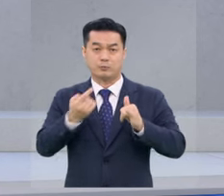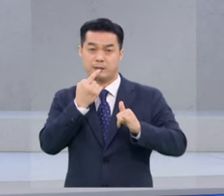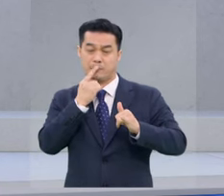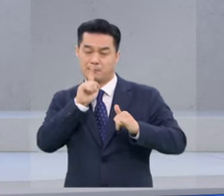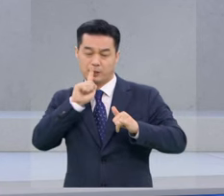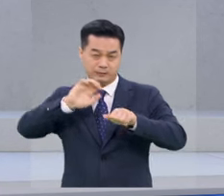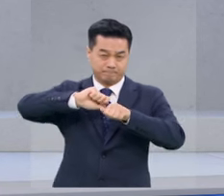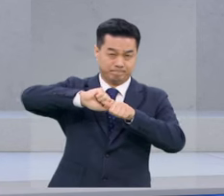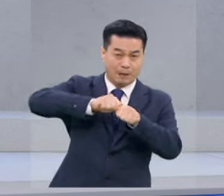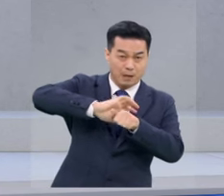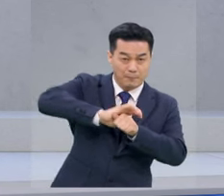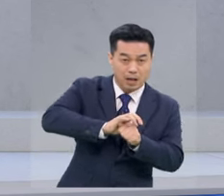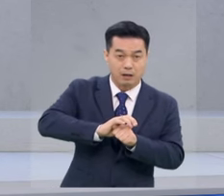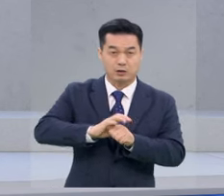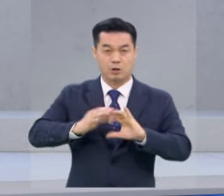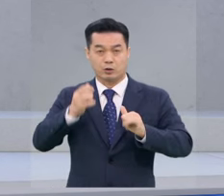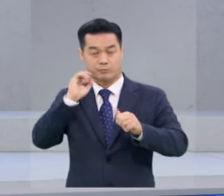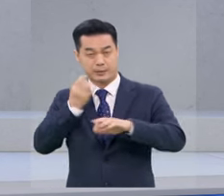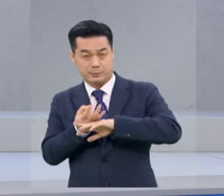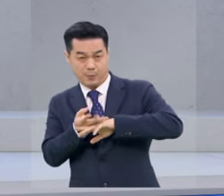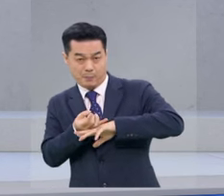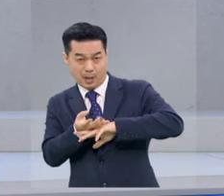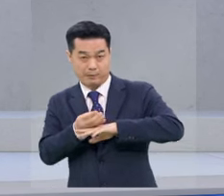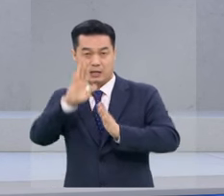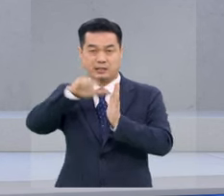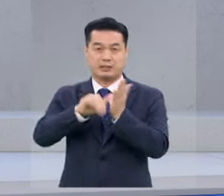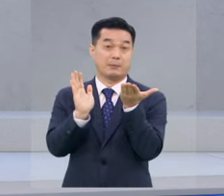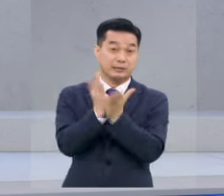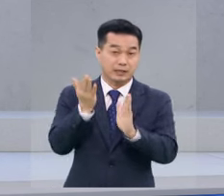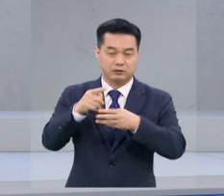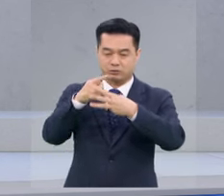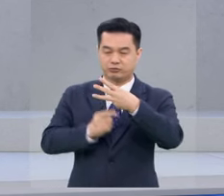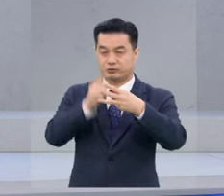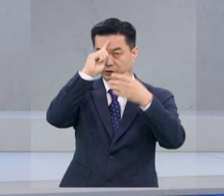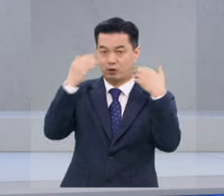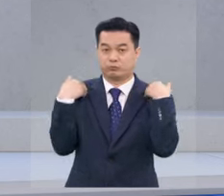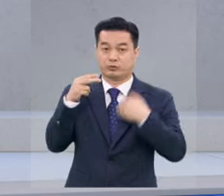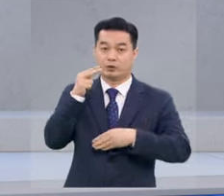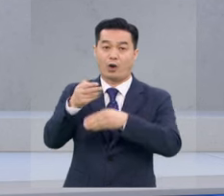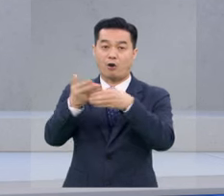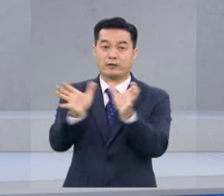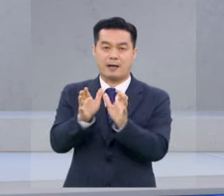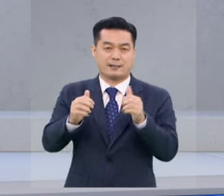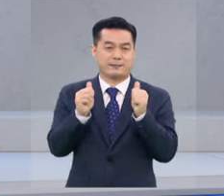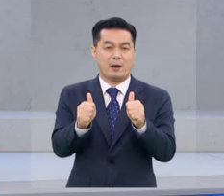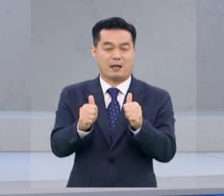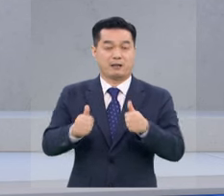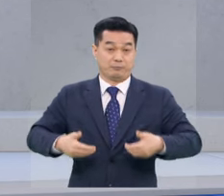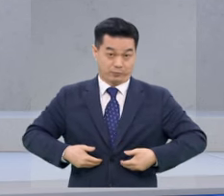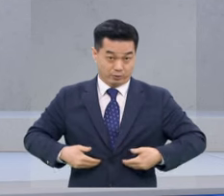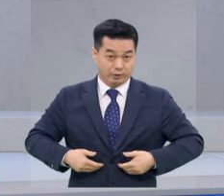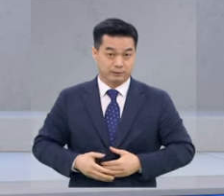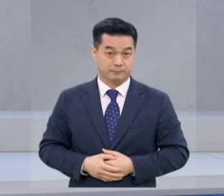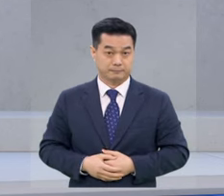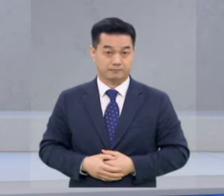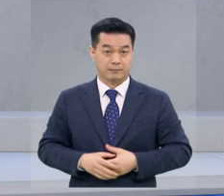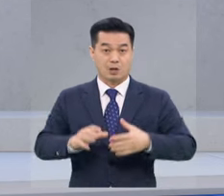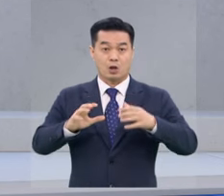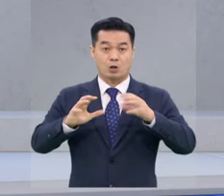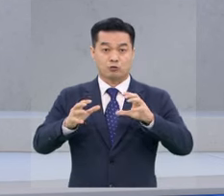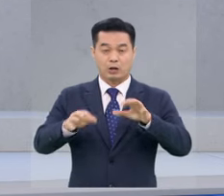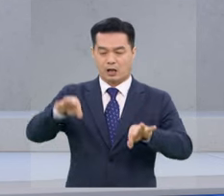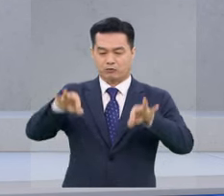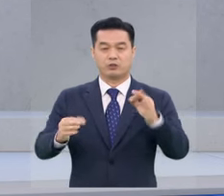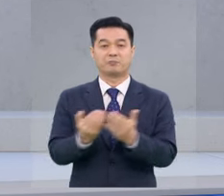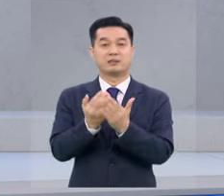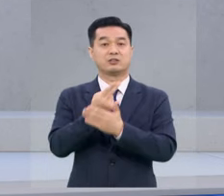막고 국민을 우롱하고 시대에 역행하는 윤서 정부와 여당을 심판해 주십시오 국가균형 발전이